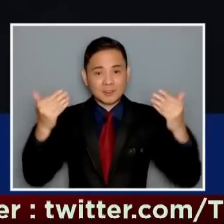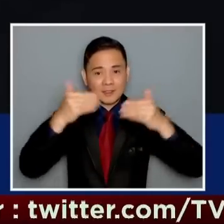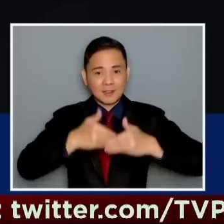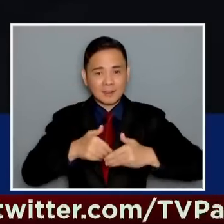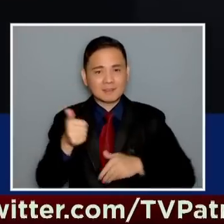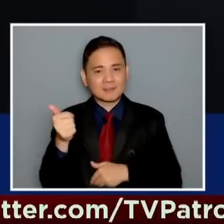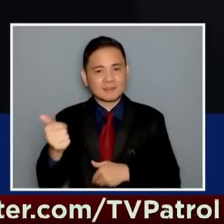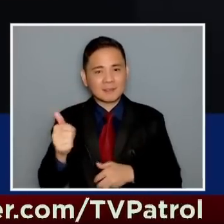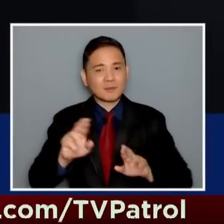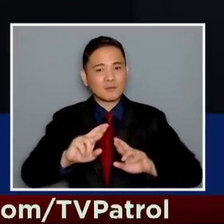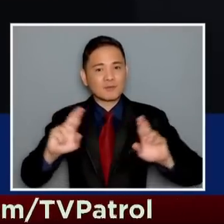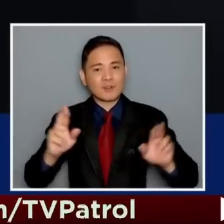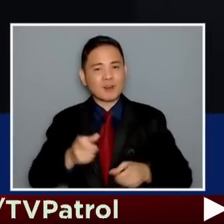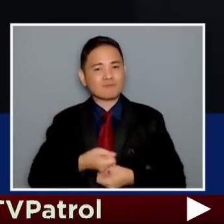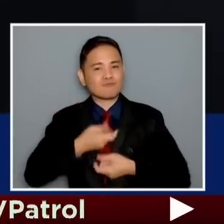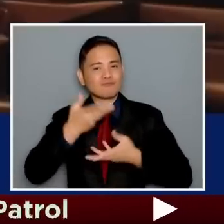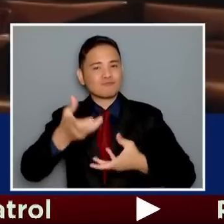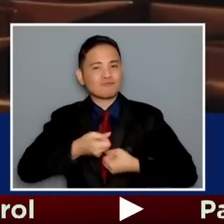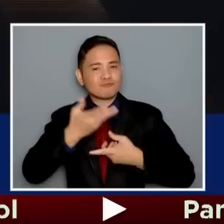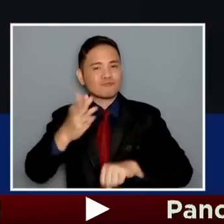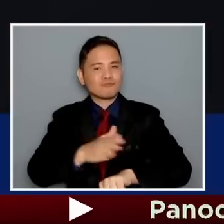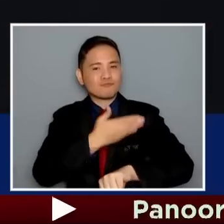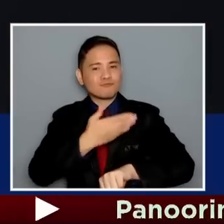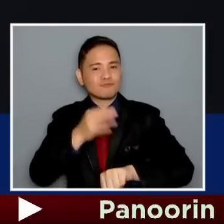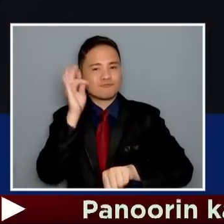siyang haranahin ang mga Pinoy.